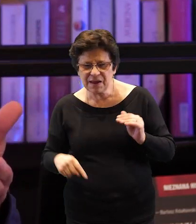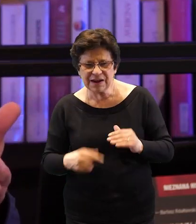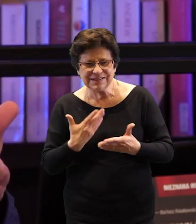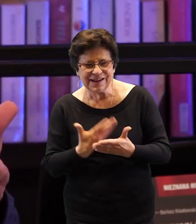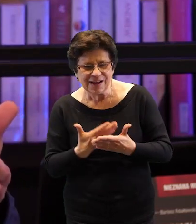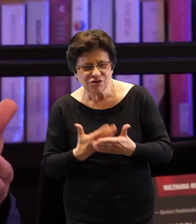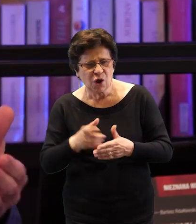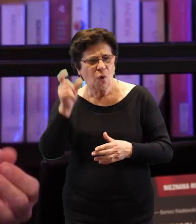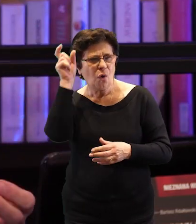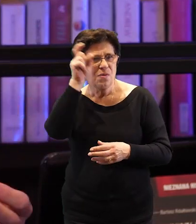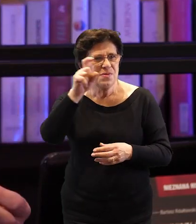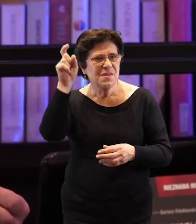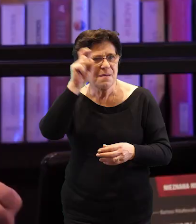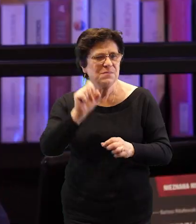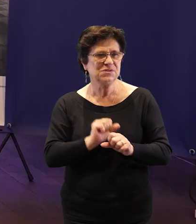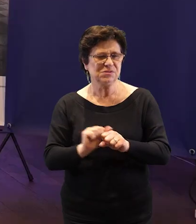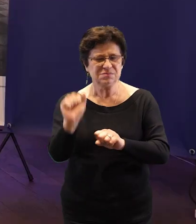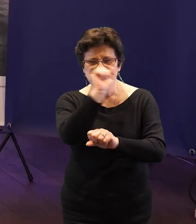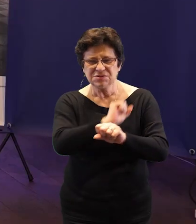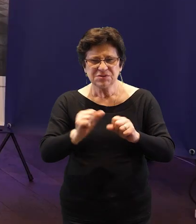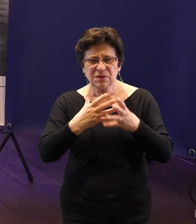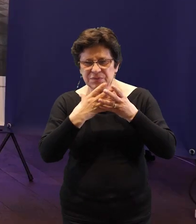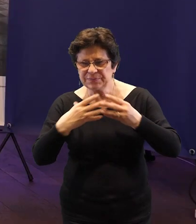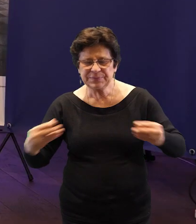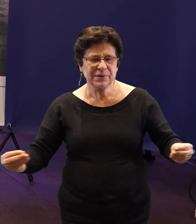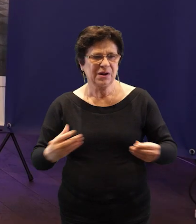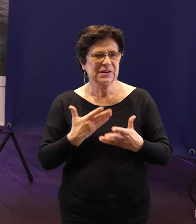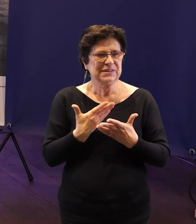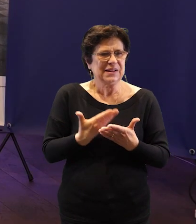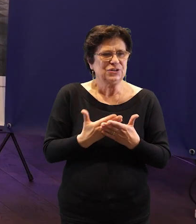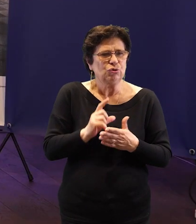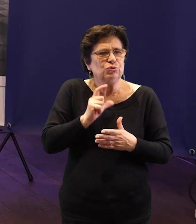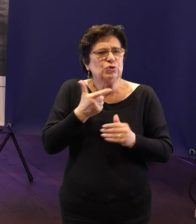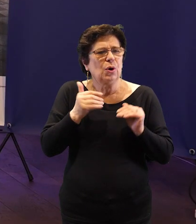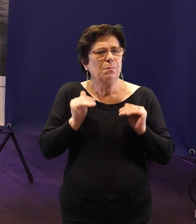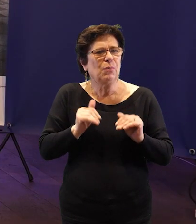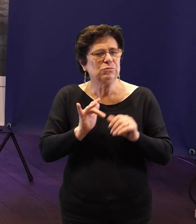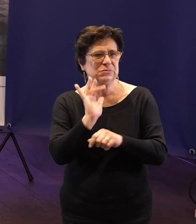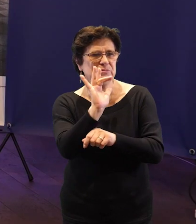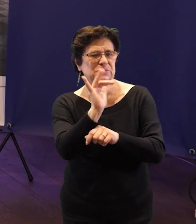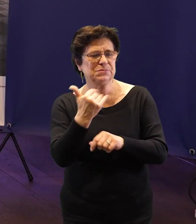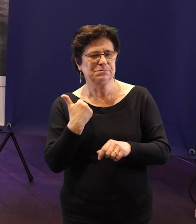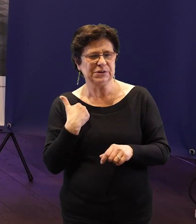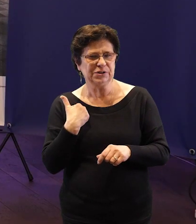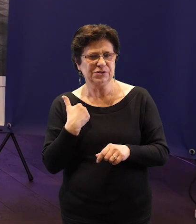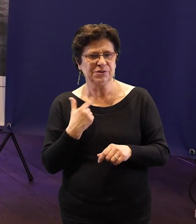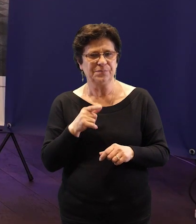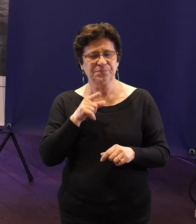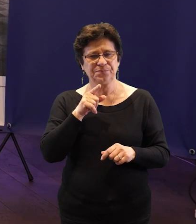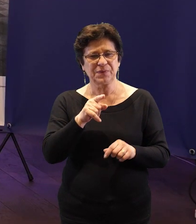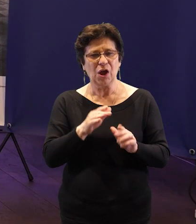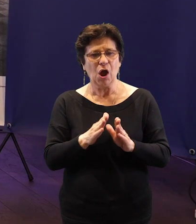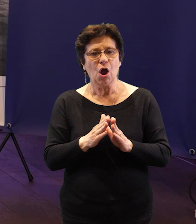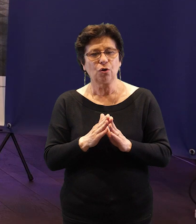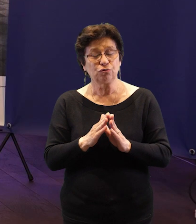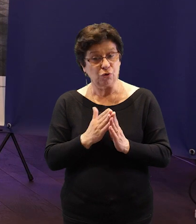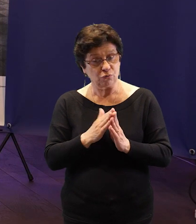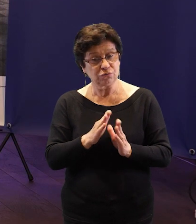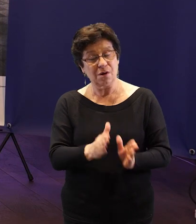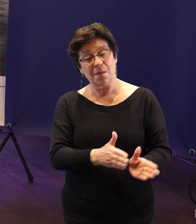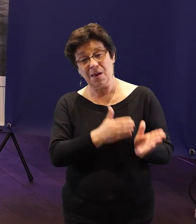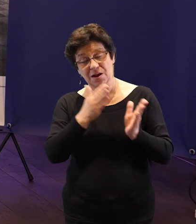Niemców zamaskowane i co w nich ewentualnie może być? Książka, która jest po prawej stronie, to jest książka,